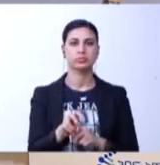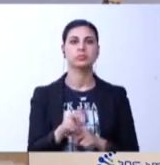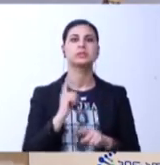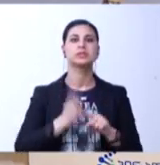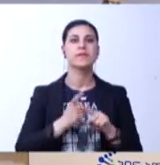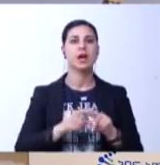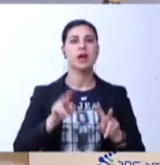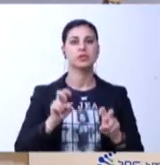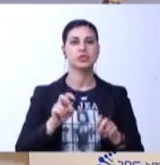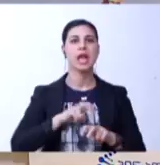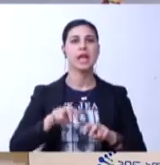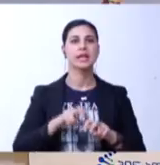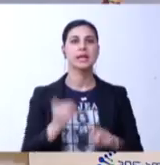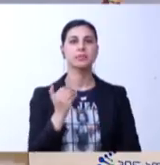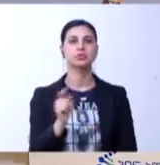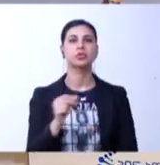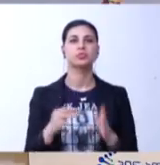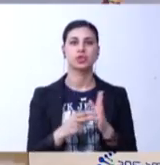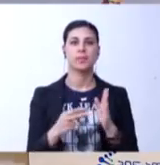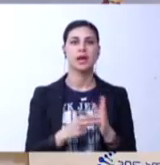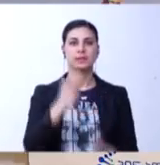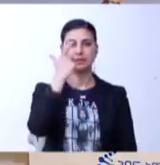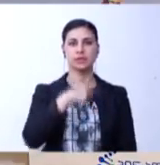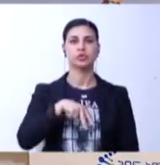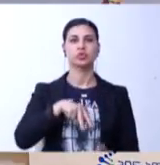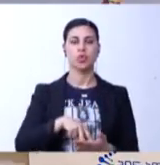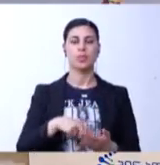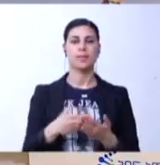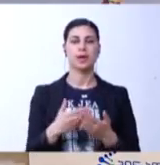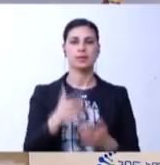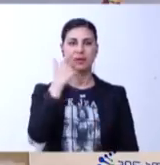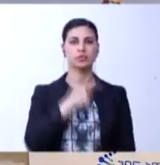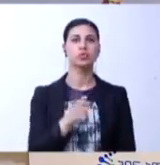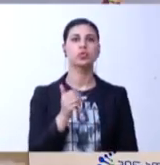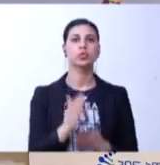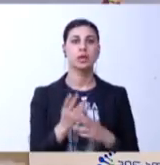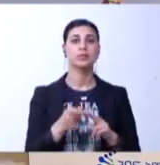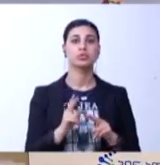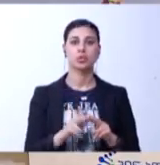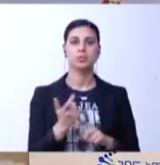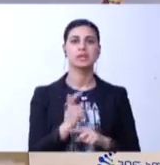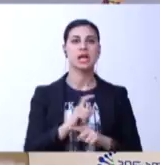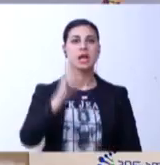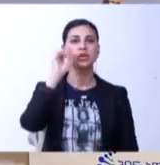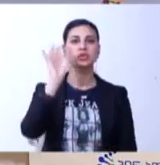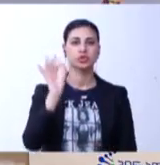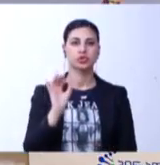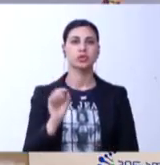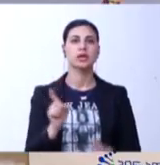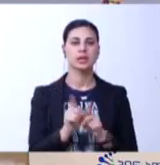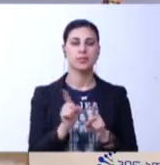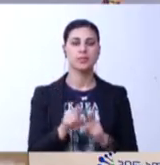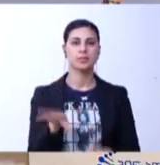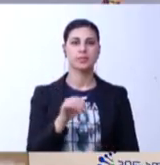ორთოპედებთან ან რეაბილიტოლოგებთან იმისთვის, რომ შეფასდეს დგომა, ანუ ტანადობა შეფასდეს, იმიტომ რომ ძალიან ხშირად ეგრეთ წოდებული